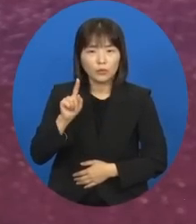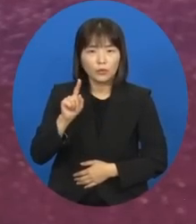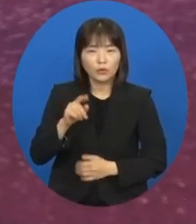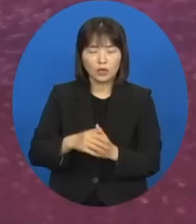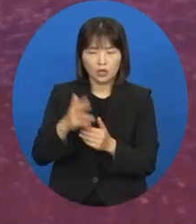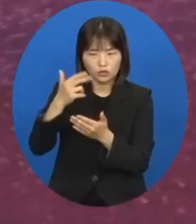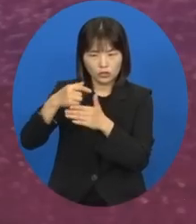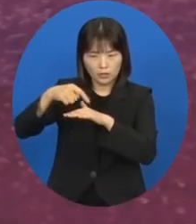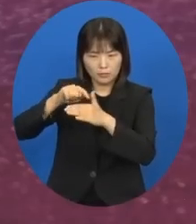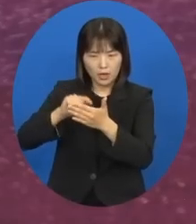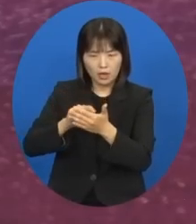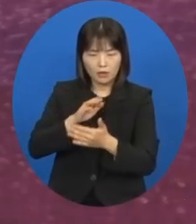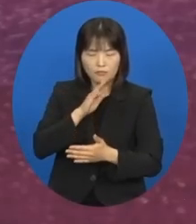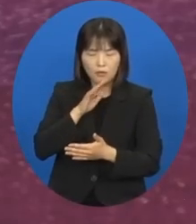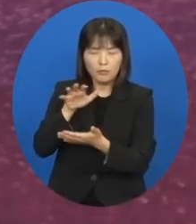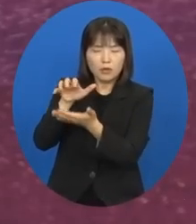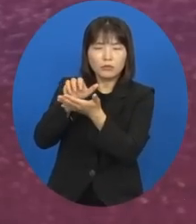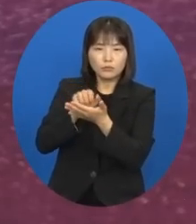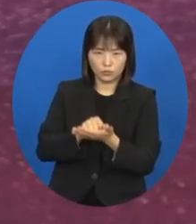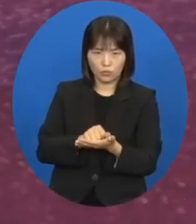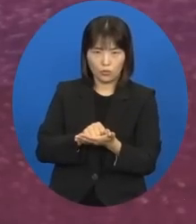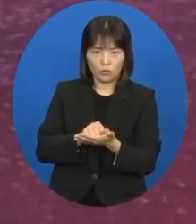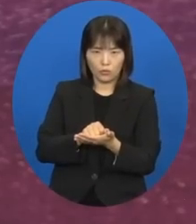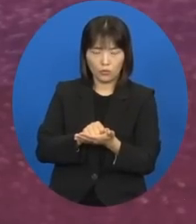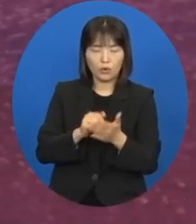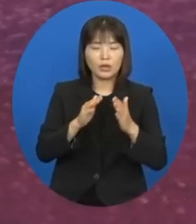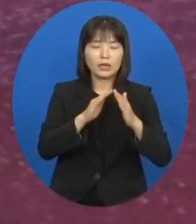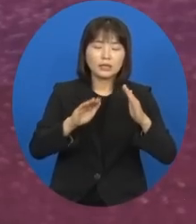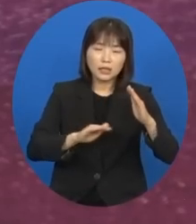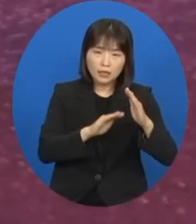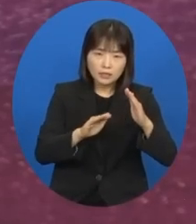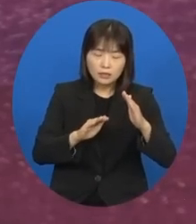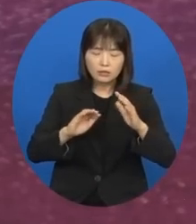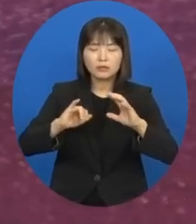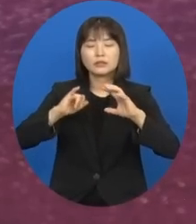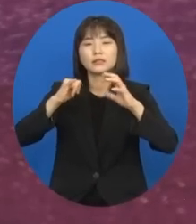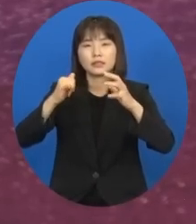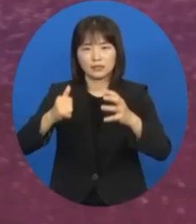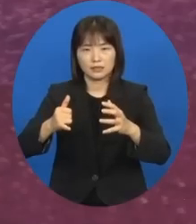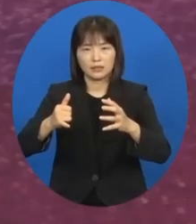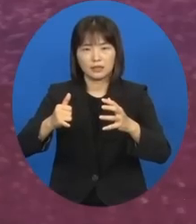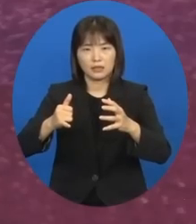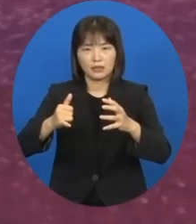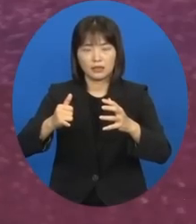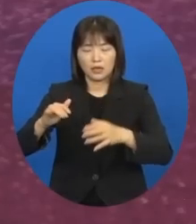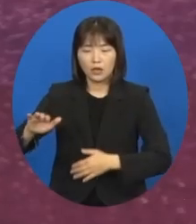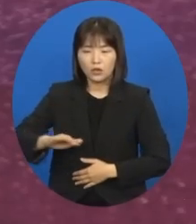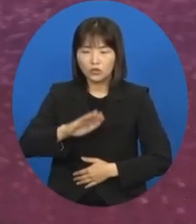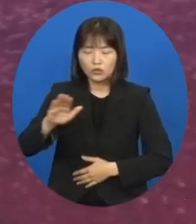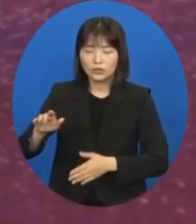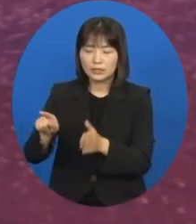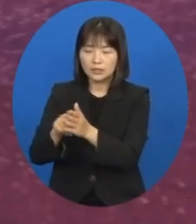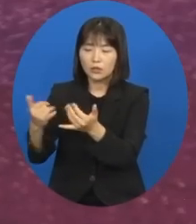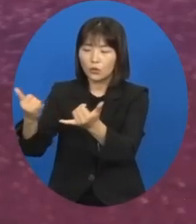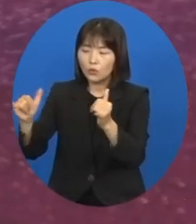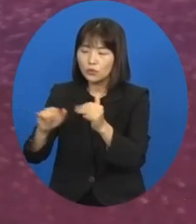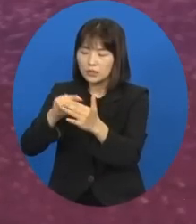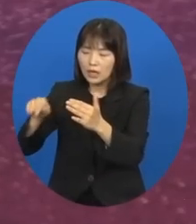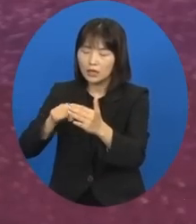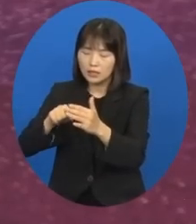주님의 마음을 정말 품고 가정이나 세상이나 그리고 우리의 신앙 공동체 안에서도